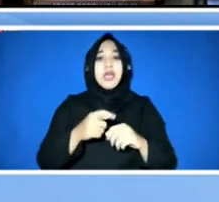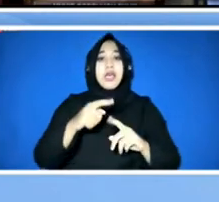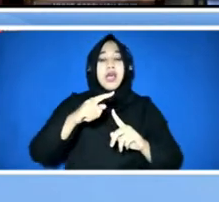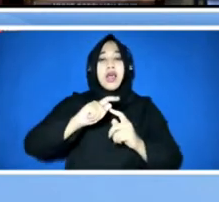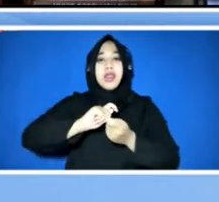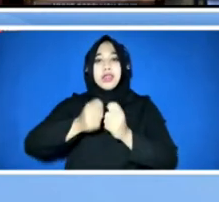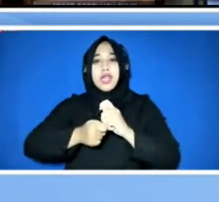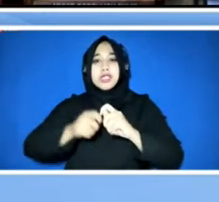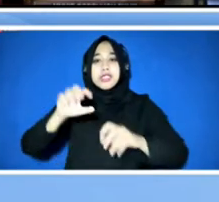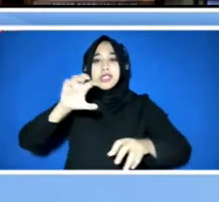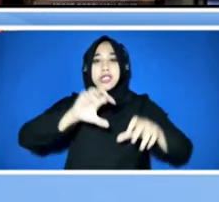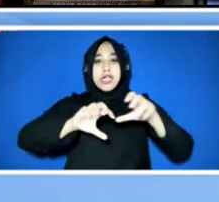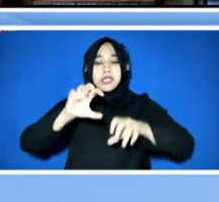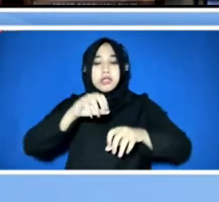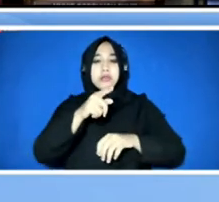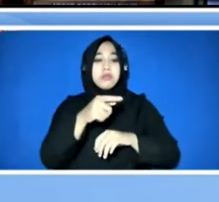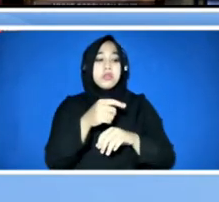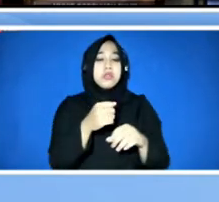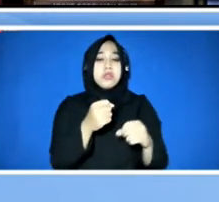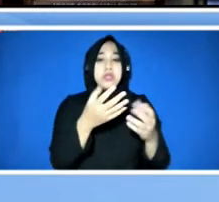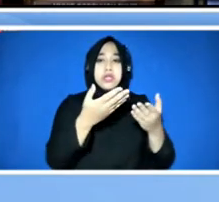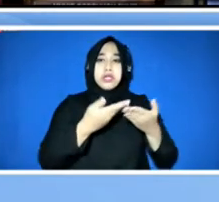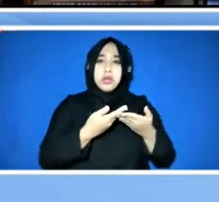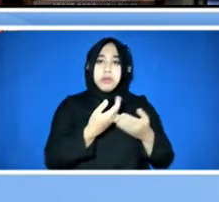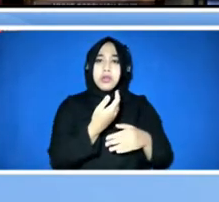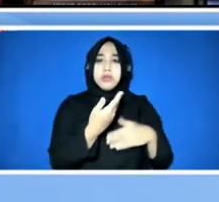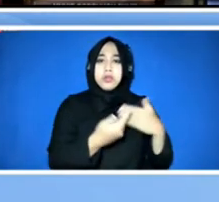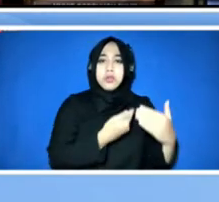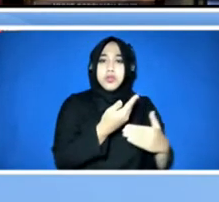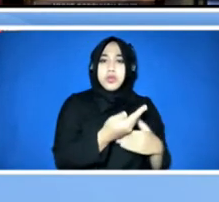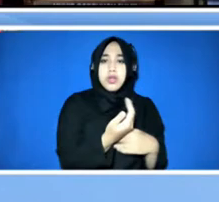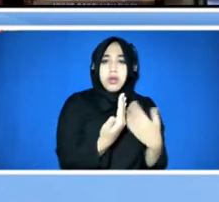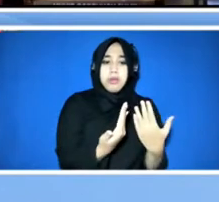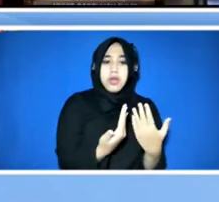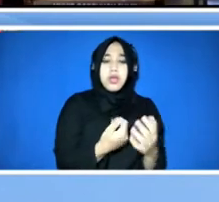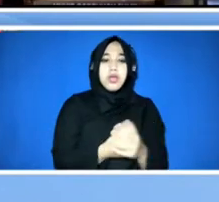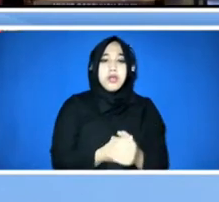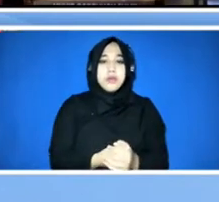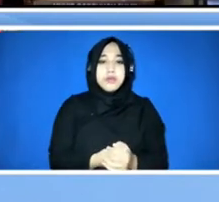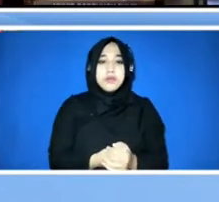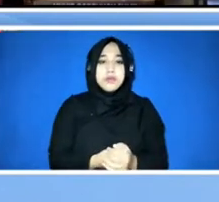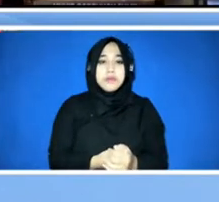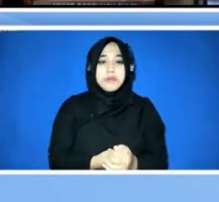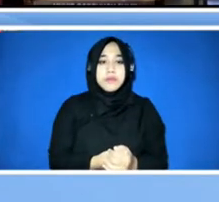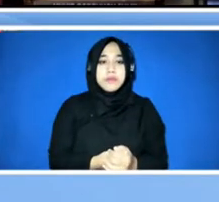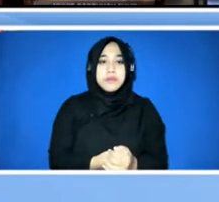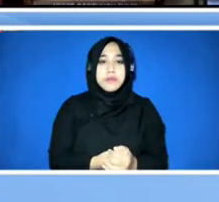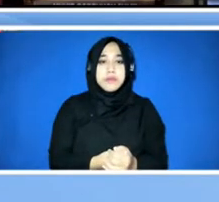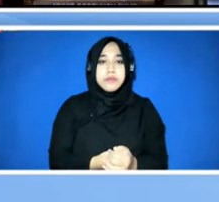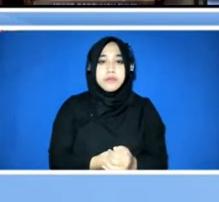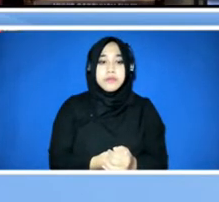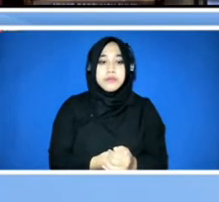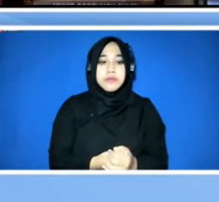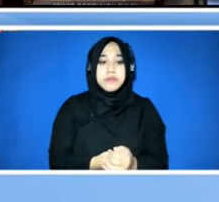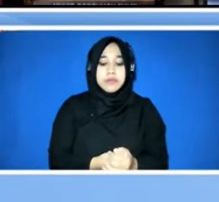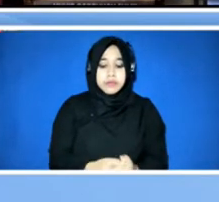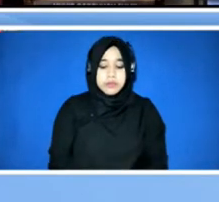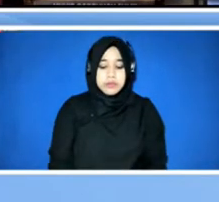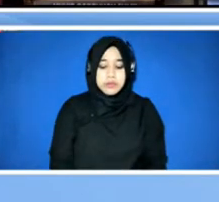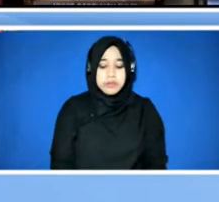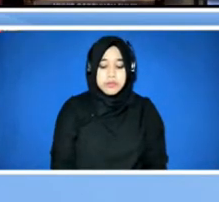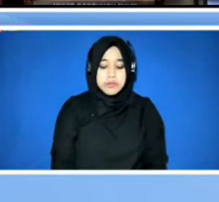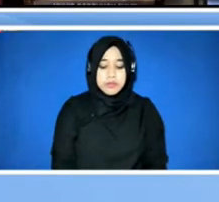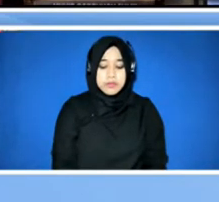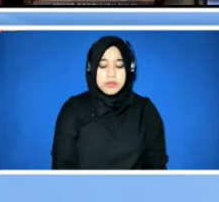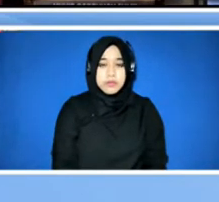cari 15, dia akan dapat kemudian, ya di hold aja panitia, jangan digeser dulu slide-nya. Nah, iya betul-betul. Oke, coba ke slide yang